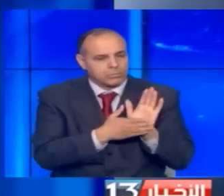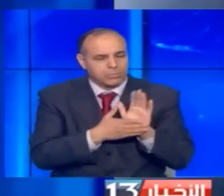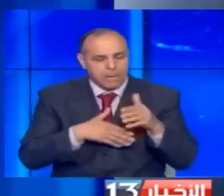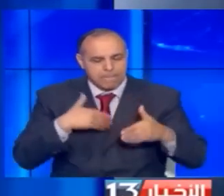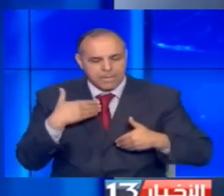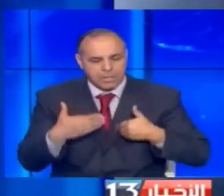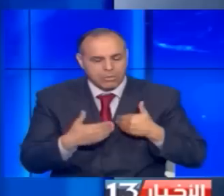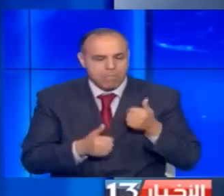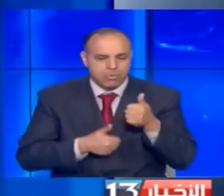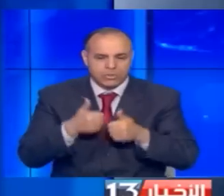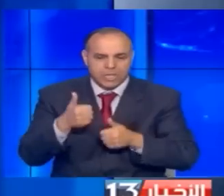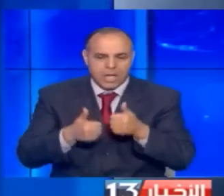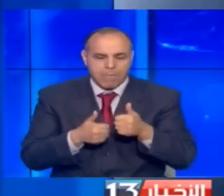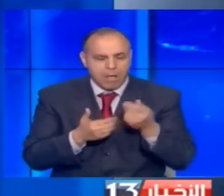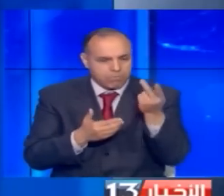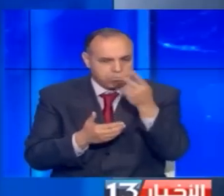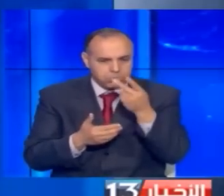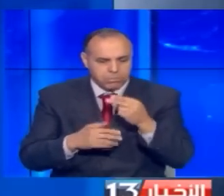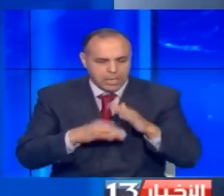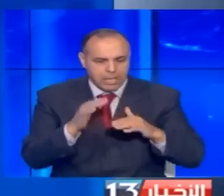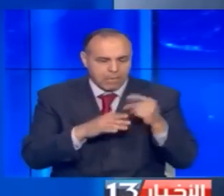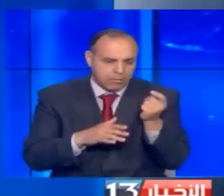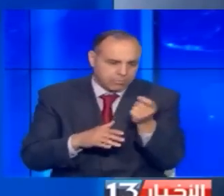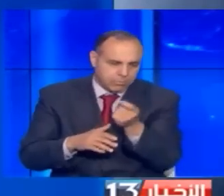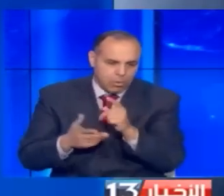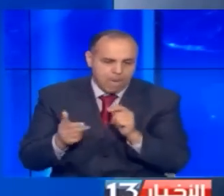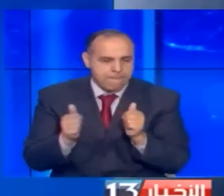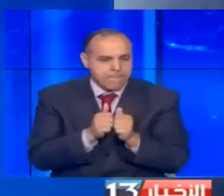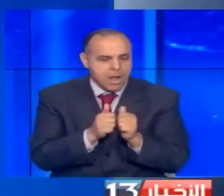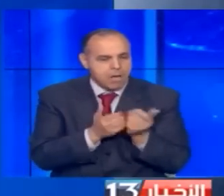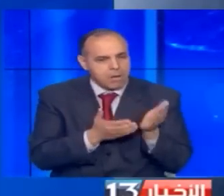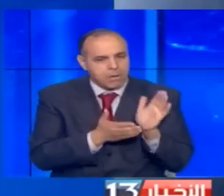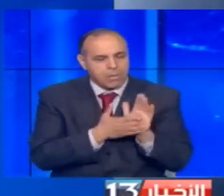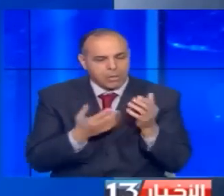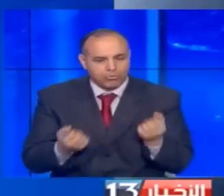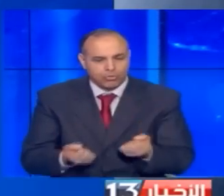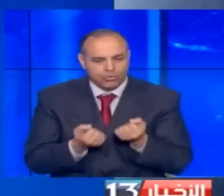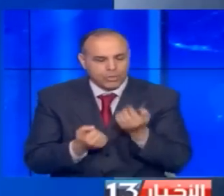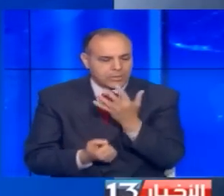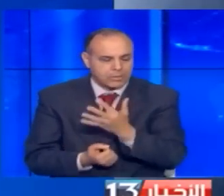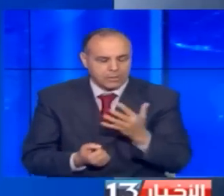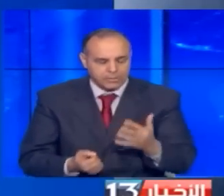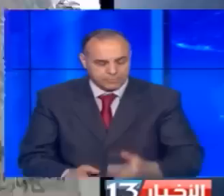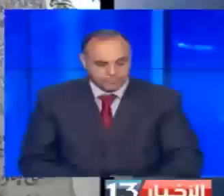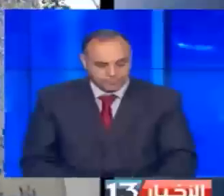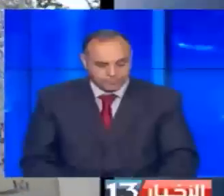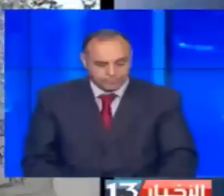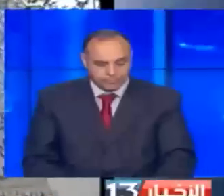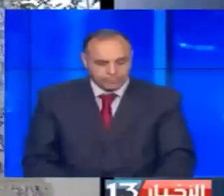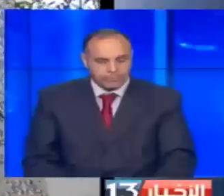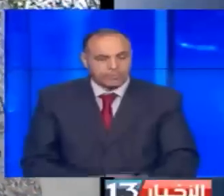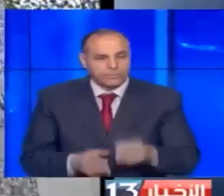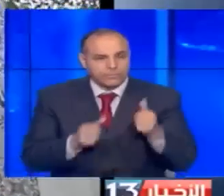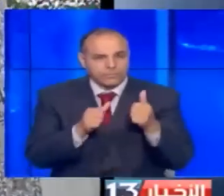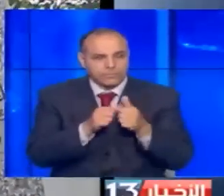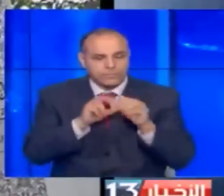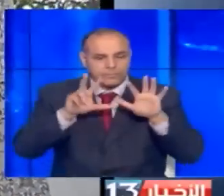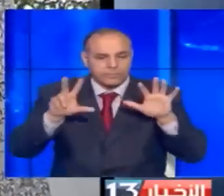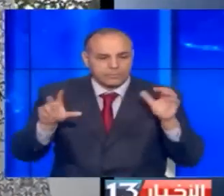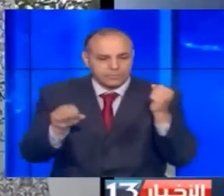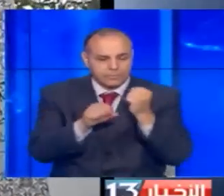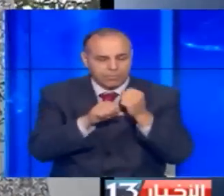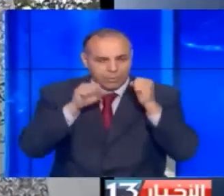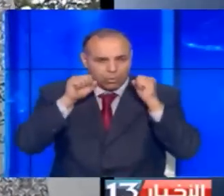مسرحية ومسابقات في الرسم والإنتاج الكتابي مع عرض تنشيطي للأطفال. إحياء للذكرى الثامنة